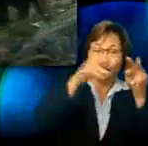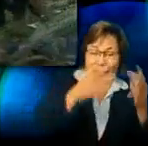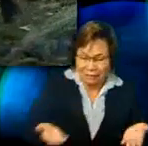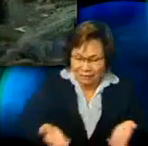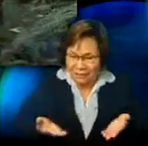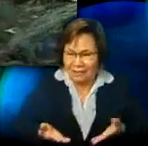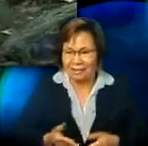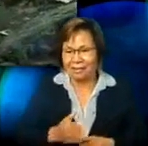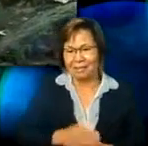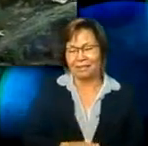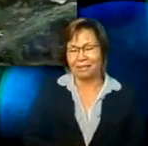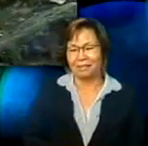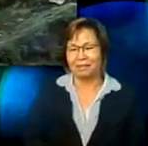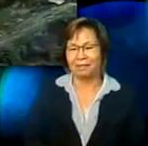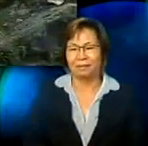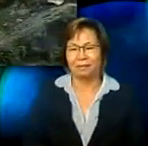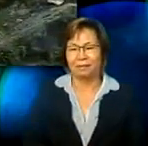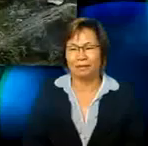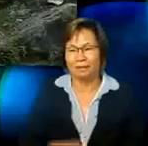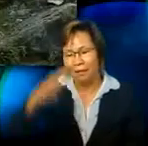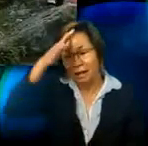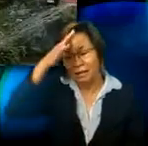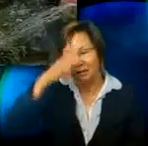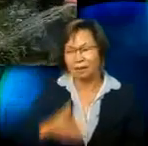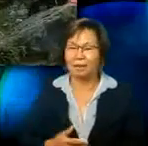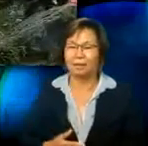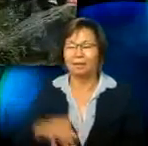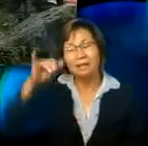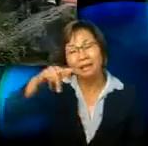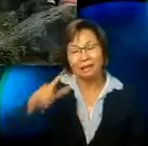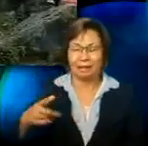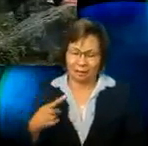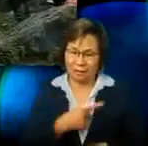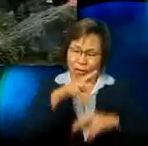pemandangan kat sini, ayah. Yalah. Ya, kita duduk kat sini je lah.